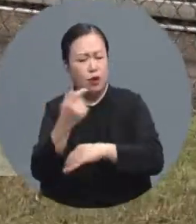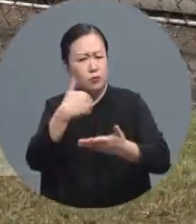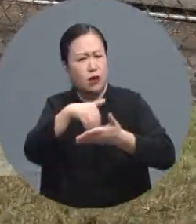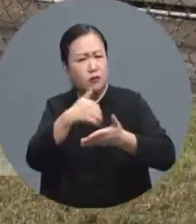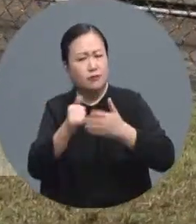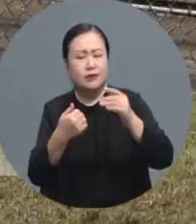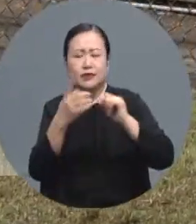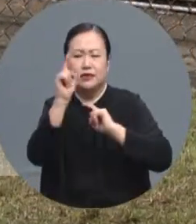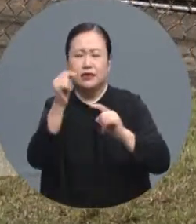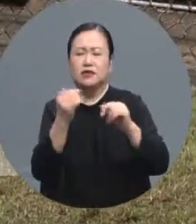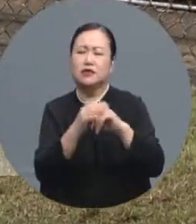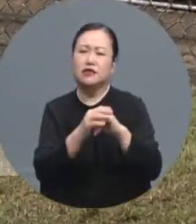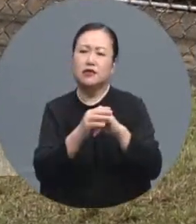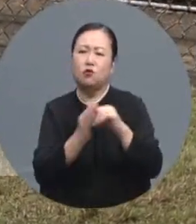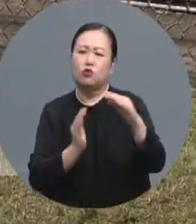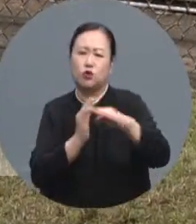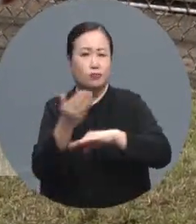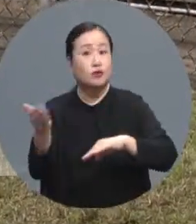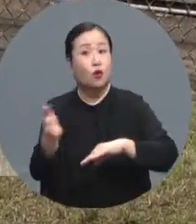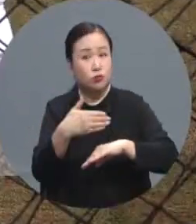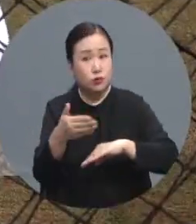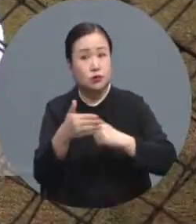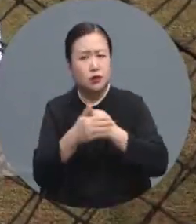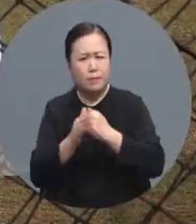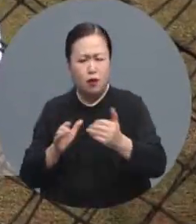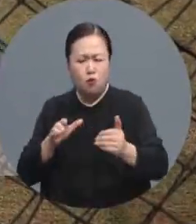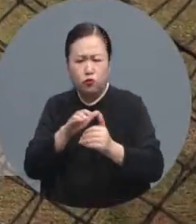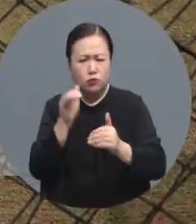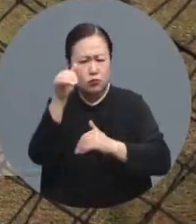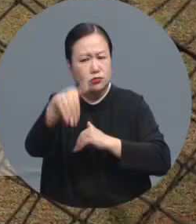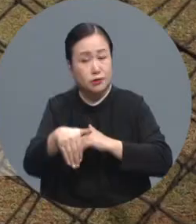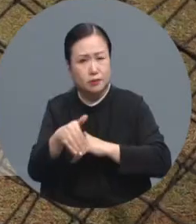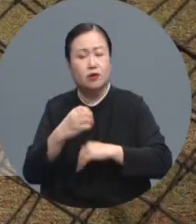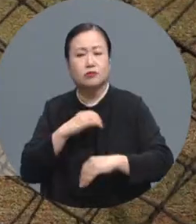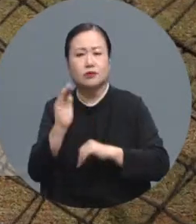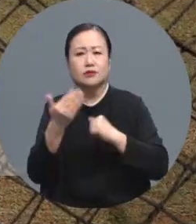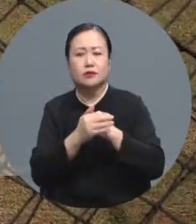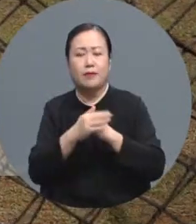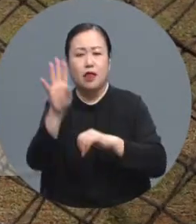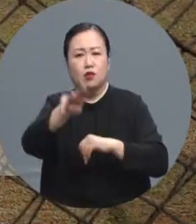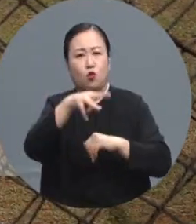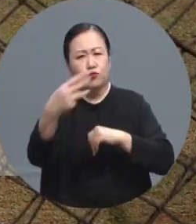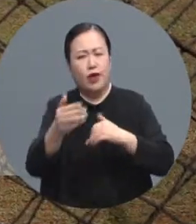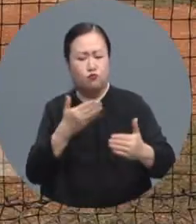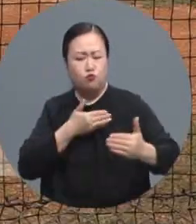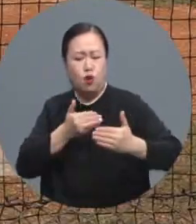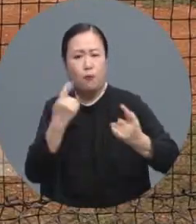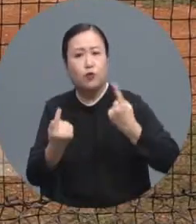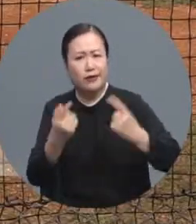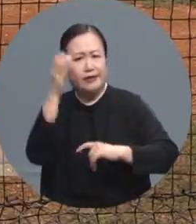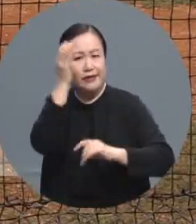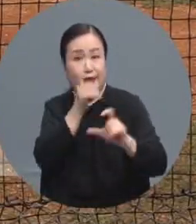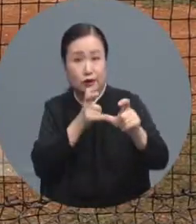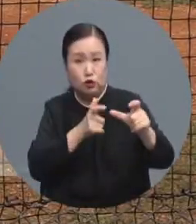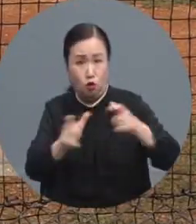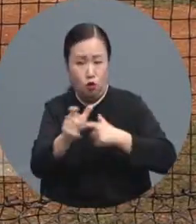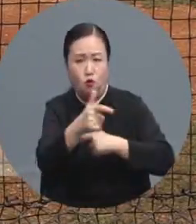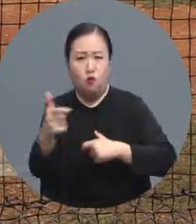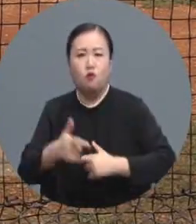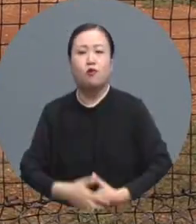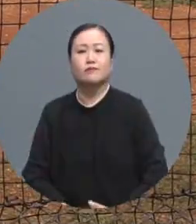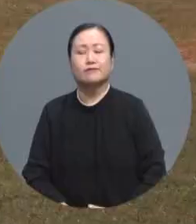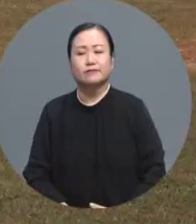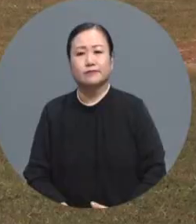지표에서 이대호를 넘어선 선수가 없었던 만큼 공격력 저하가 우려되지만 롯데엔 불안감보다 기대감이 더 큰